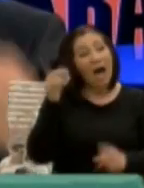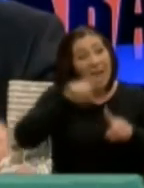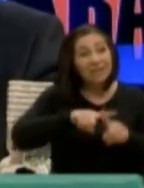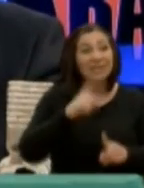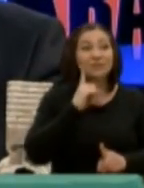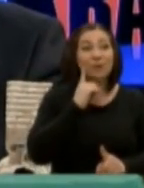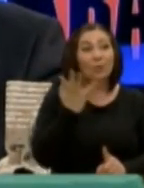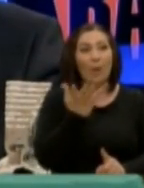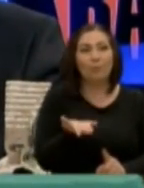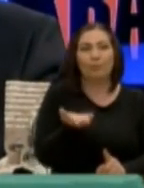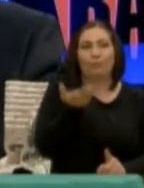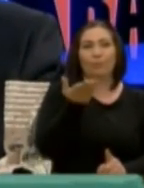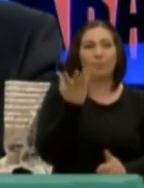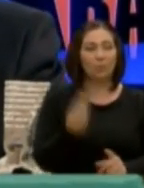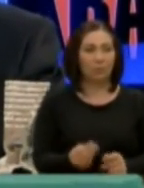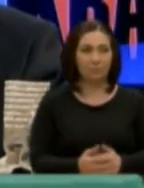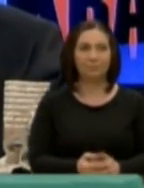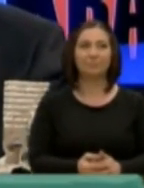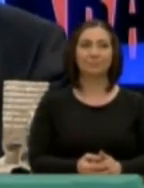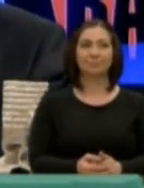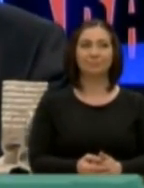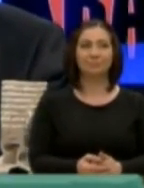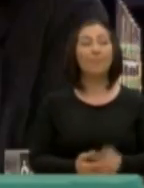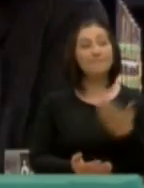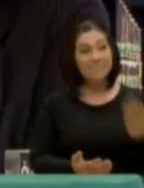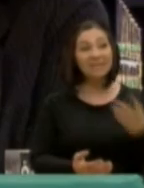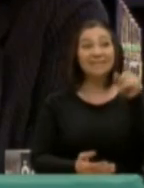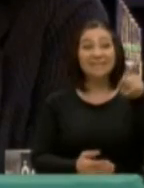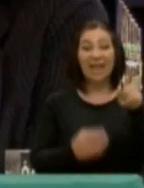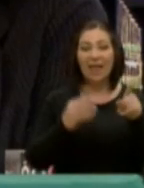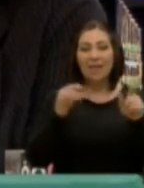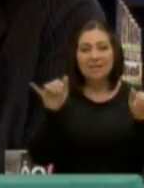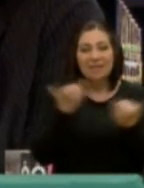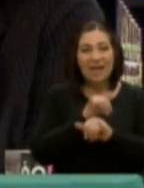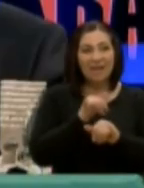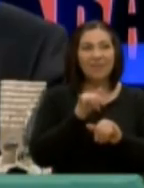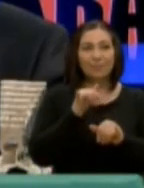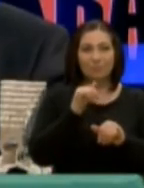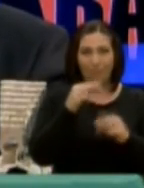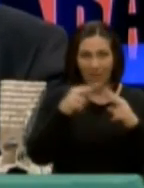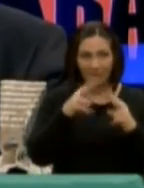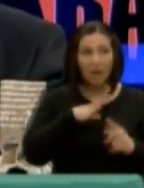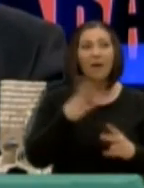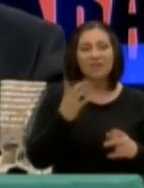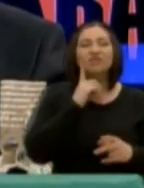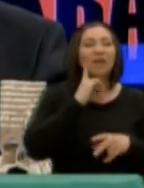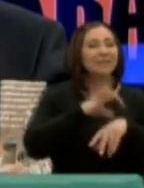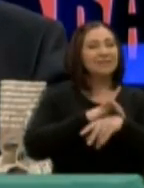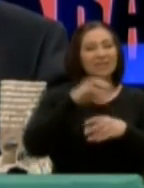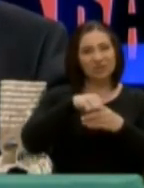biraz daha çekmiş oluyor. Hmm. Evet. Peki sizin bir de light baklavanız mı var? Şeker hastalığı için yaptığınız baklava var.